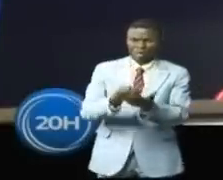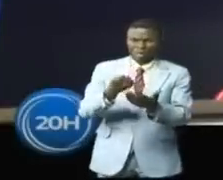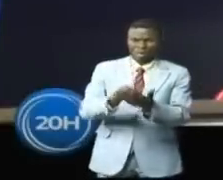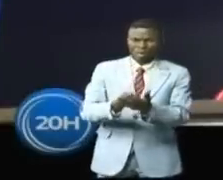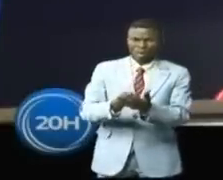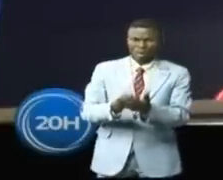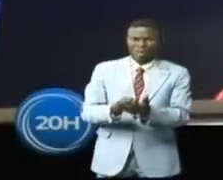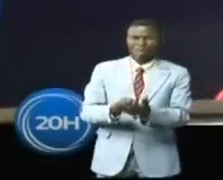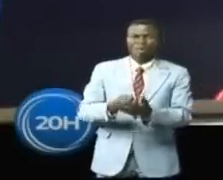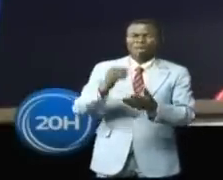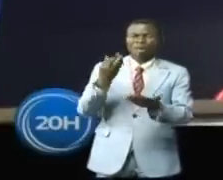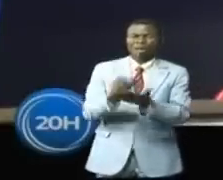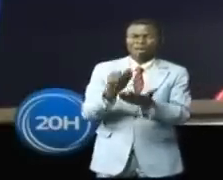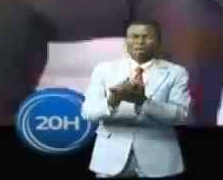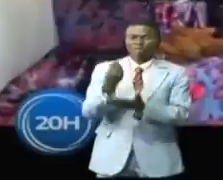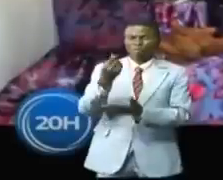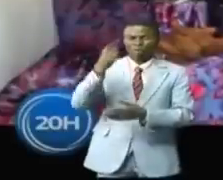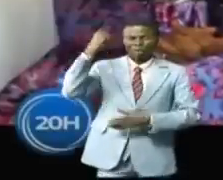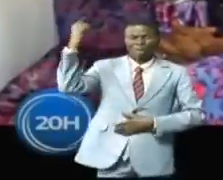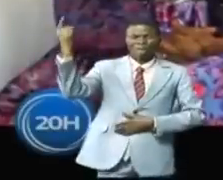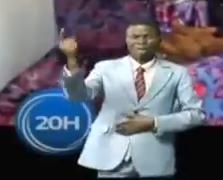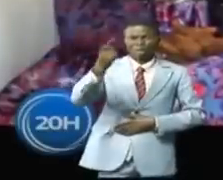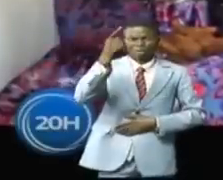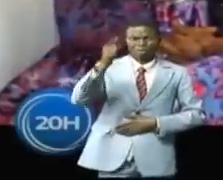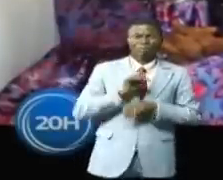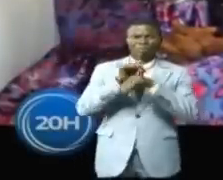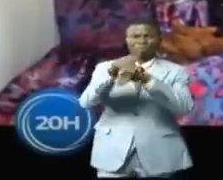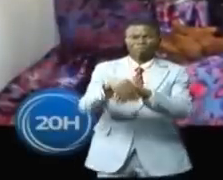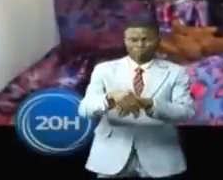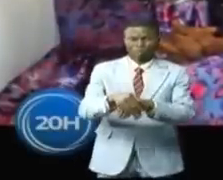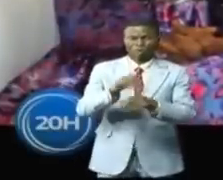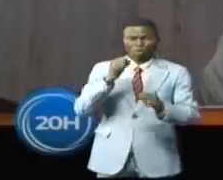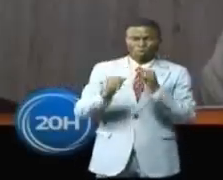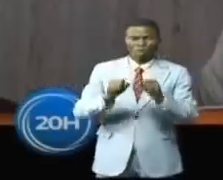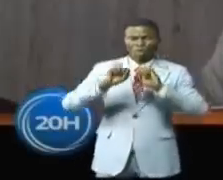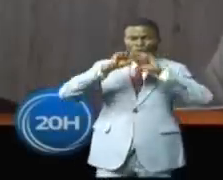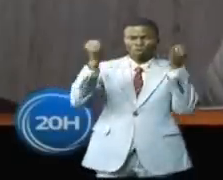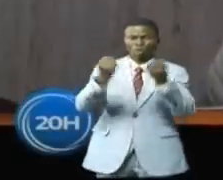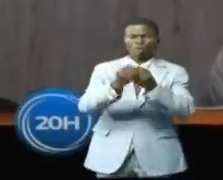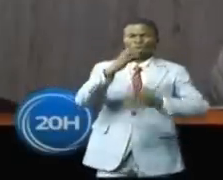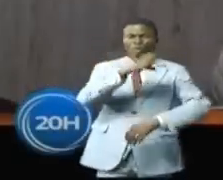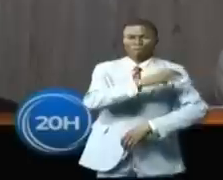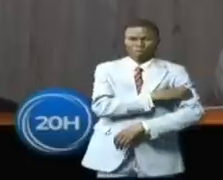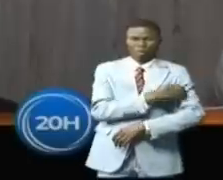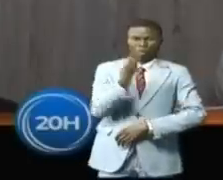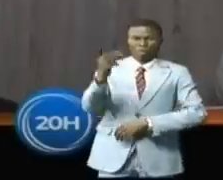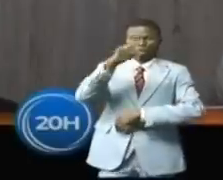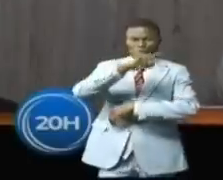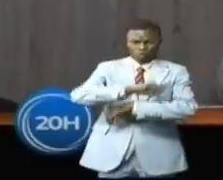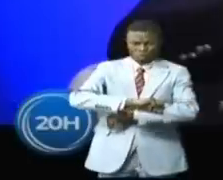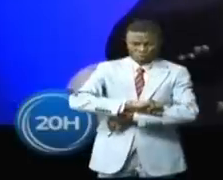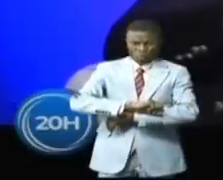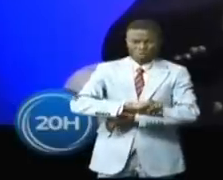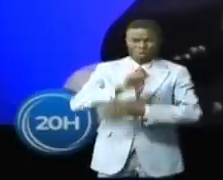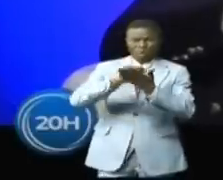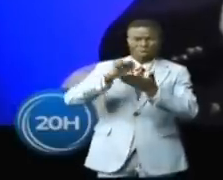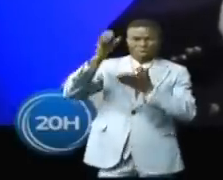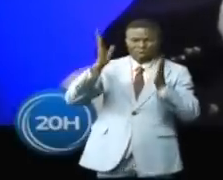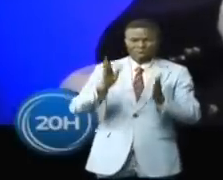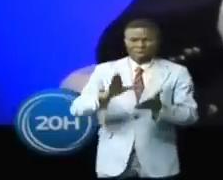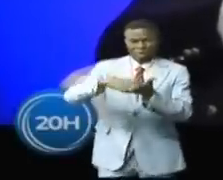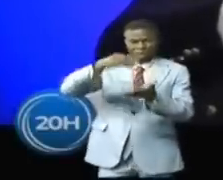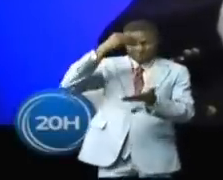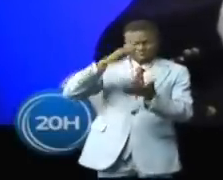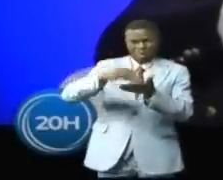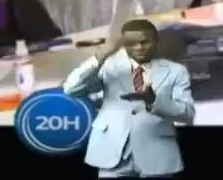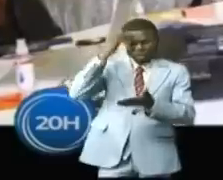avec le Fonds monétaire international. Avec la participation active de la société civile, trois jours durant, les séminaristes vont prendre en